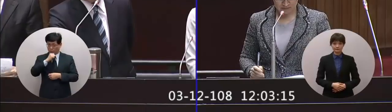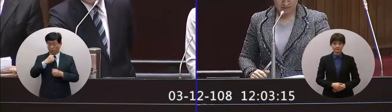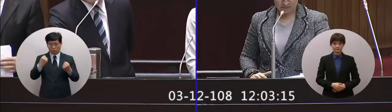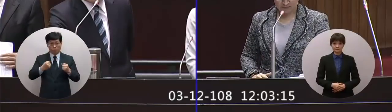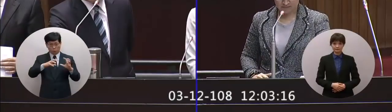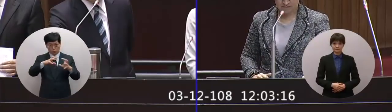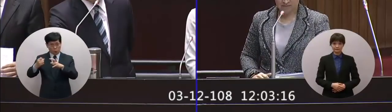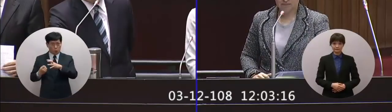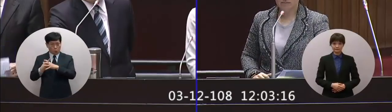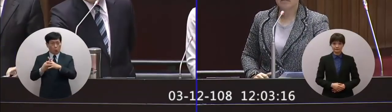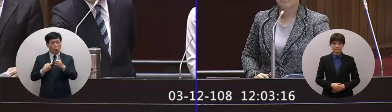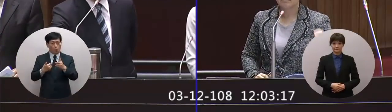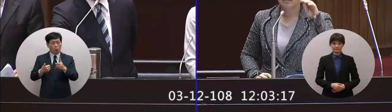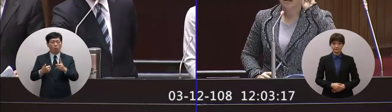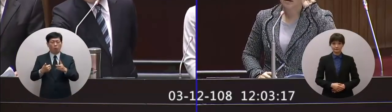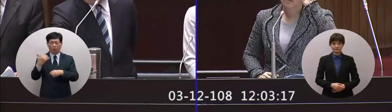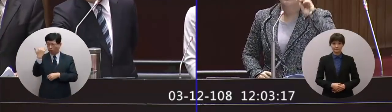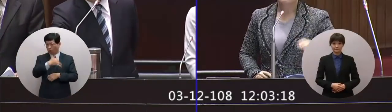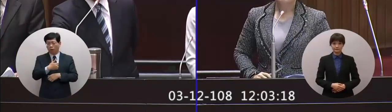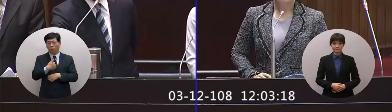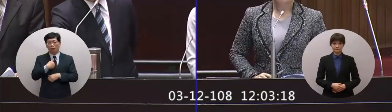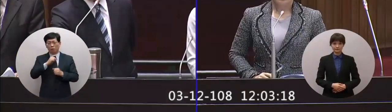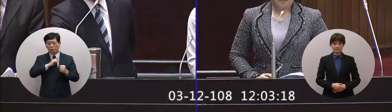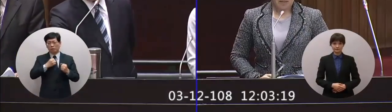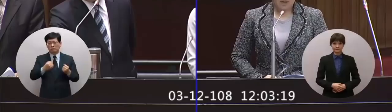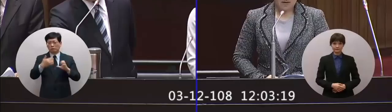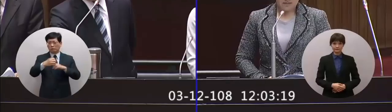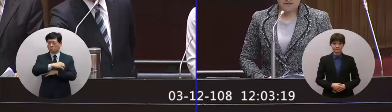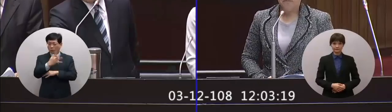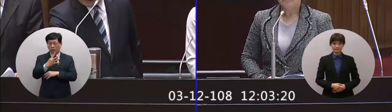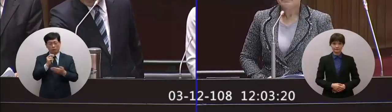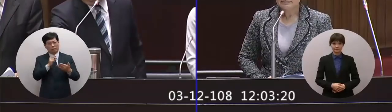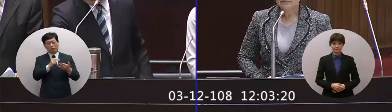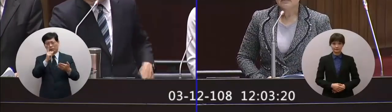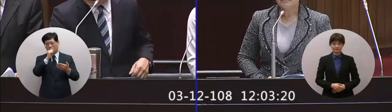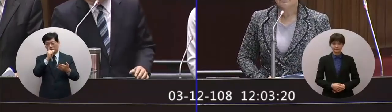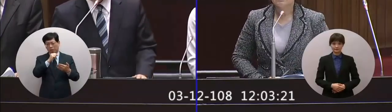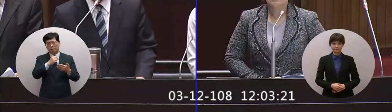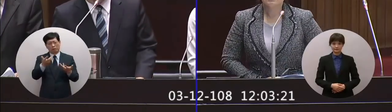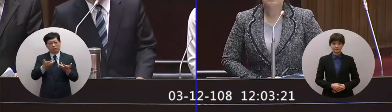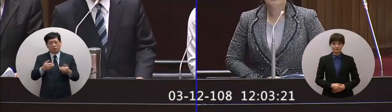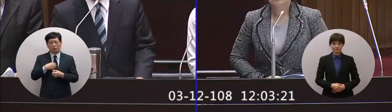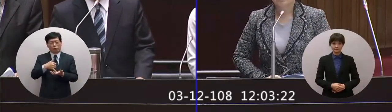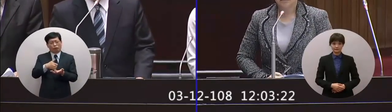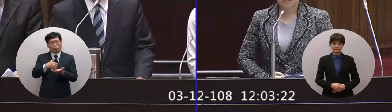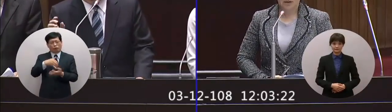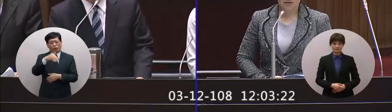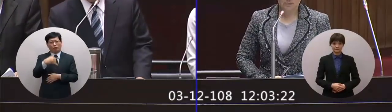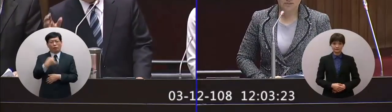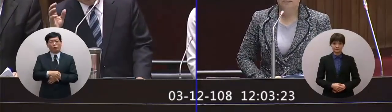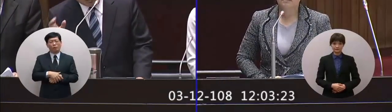世界有一席之地，我们却在媒体上显现 很多事情是弱化、